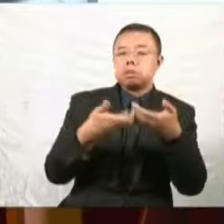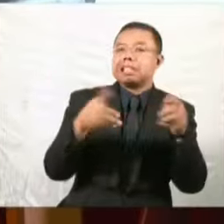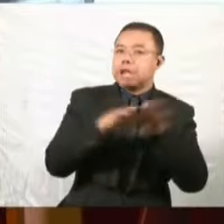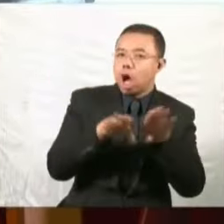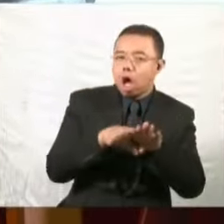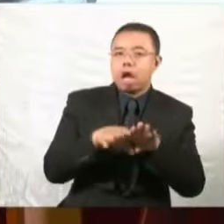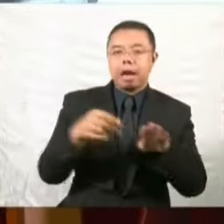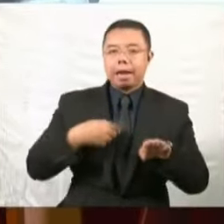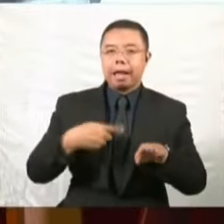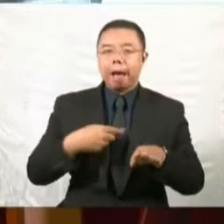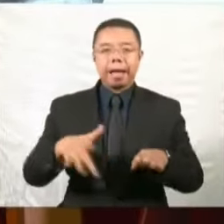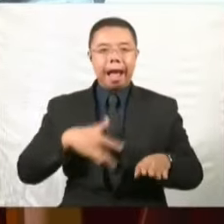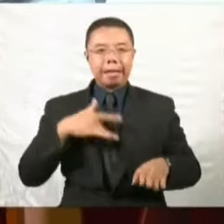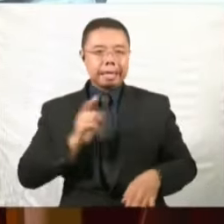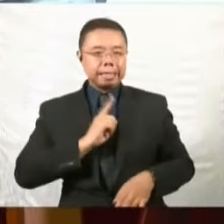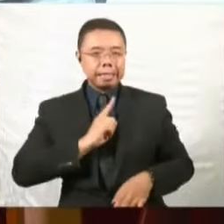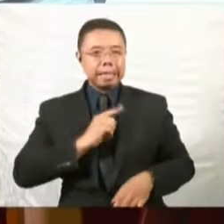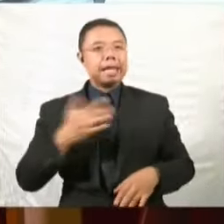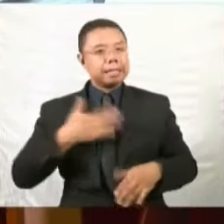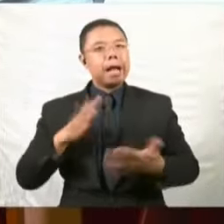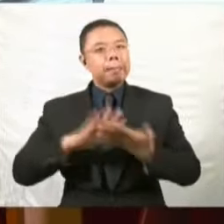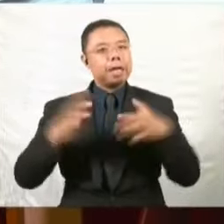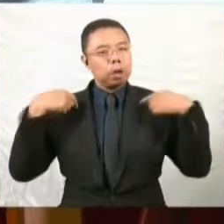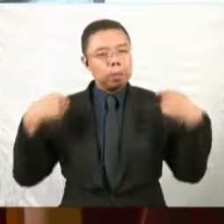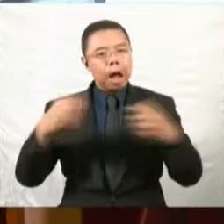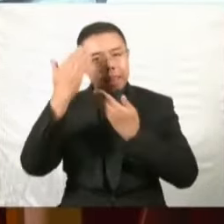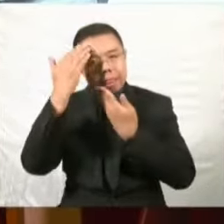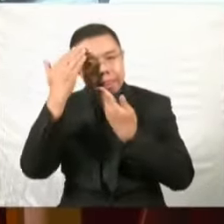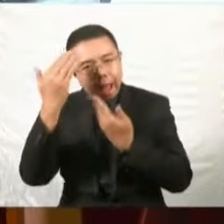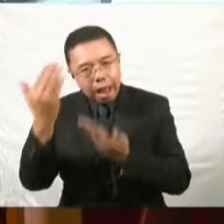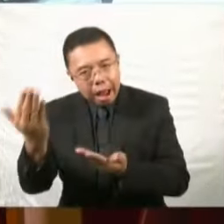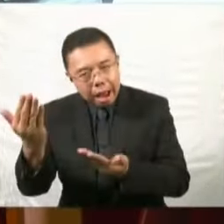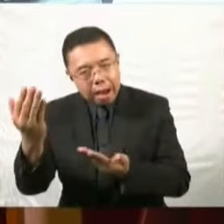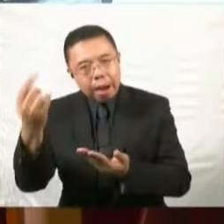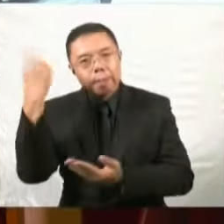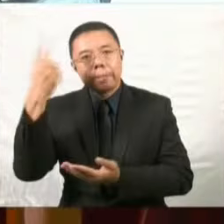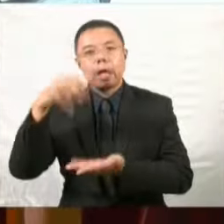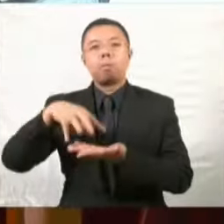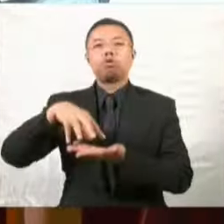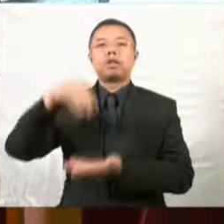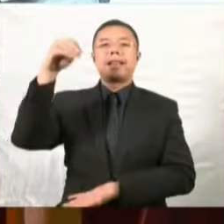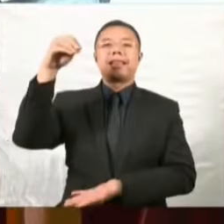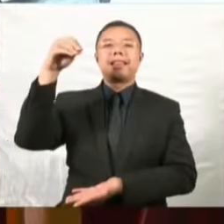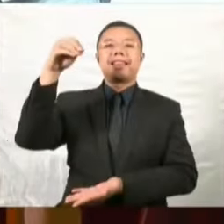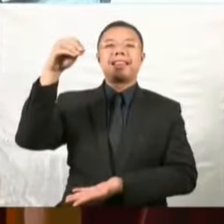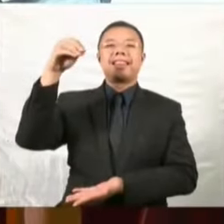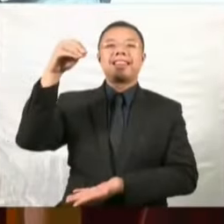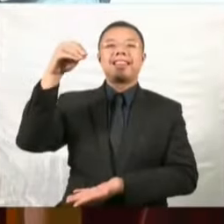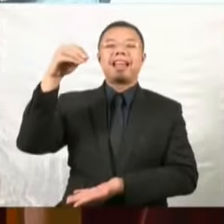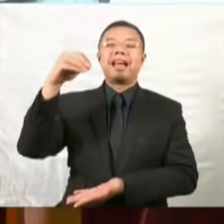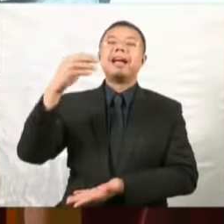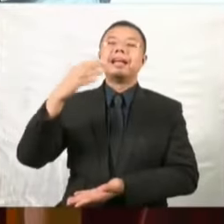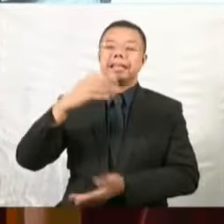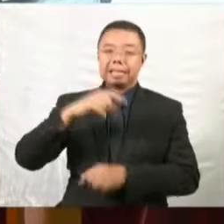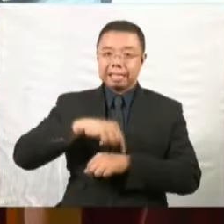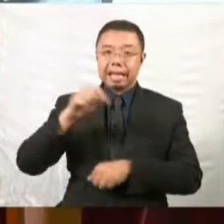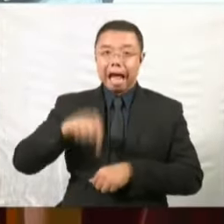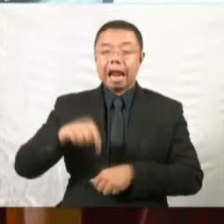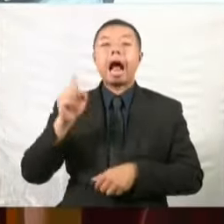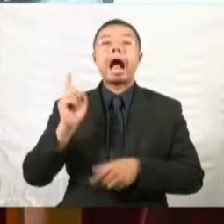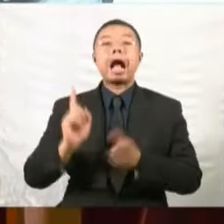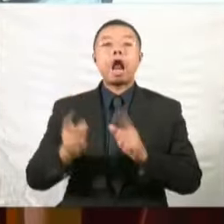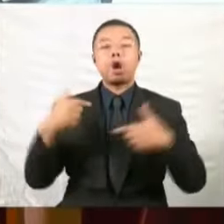kedua sebagai gubernur kami harus taat kepada yang namanyaemah pusat dalam hal ini tentu sekarang kalau